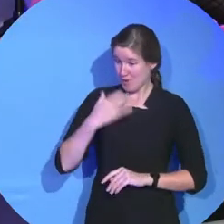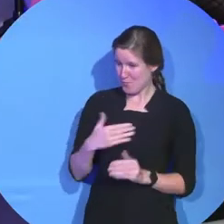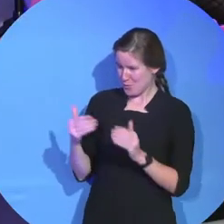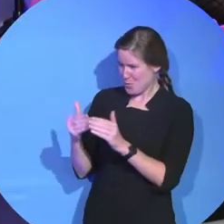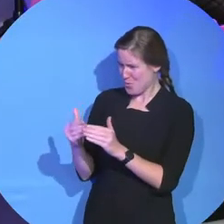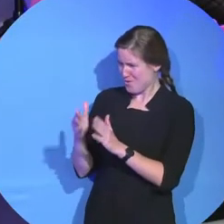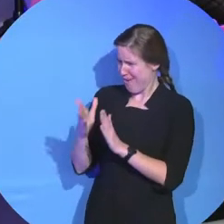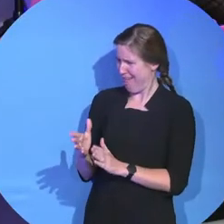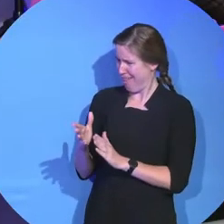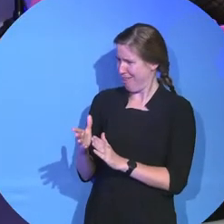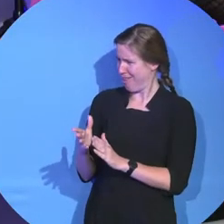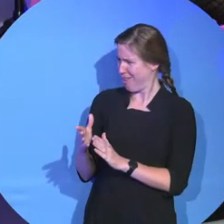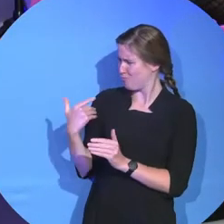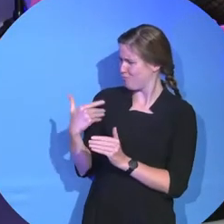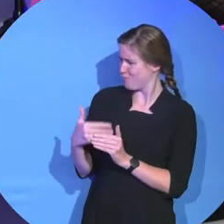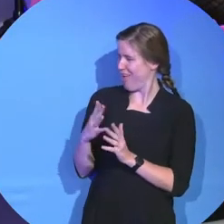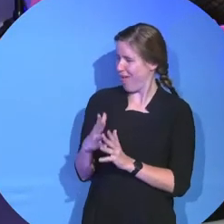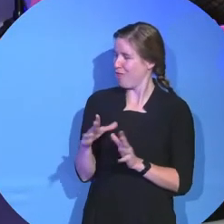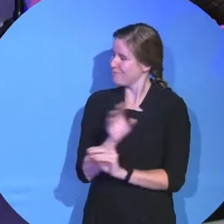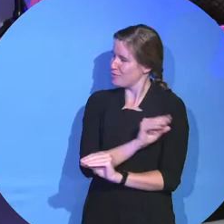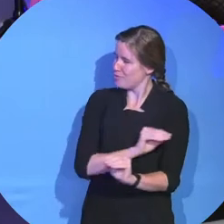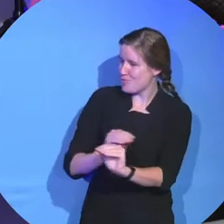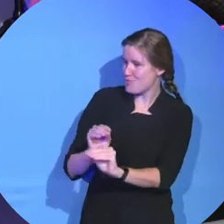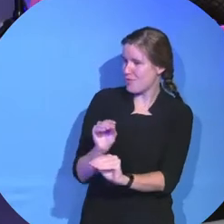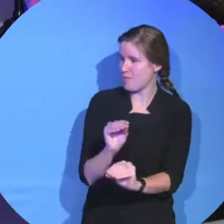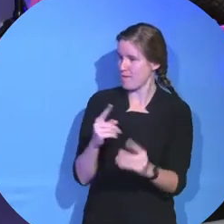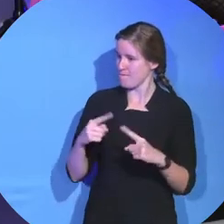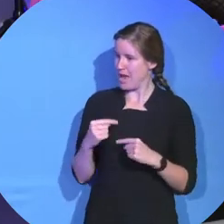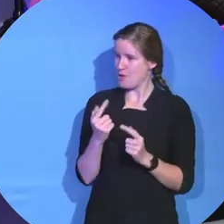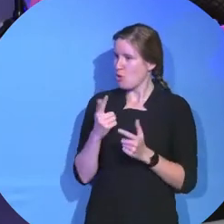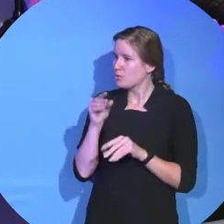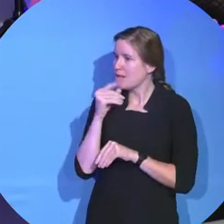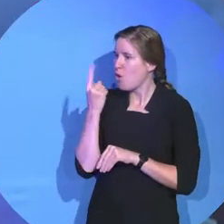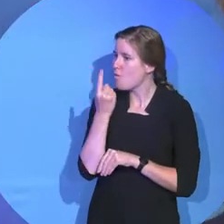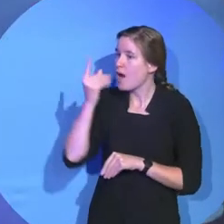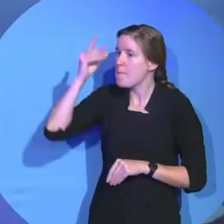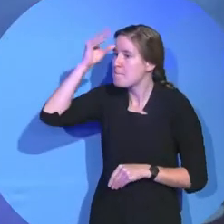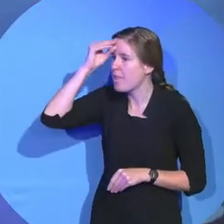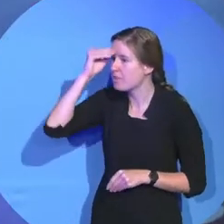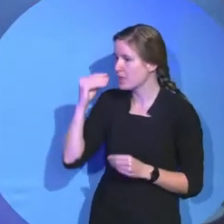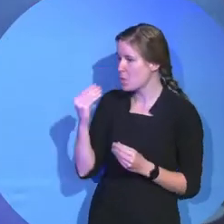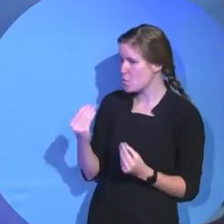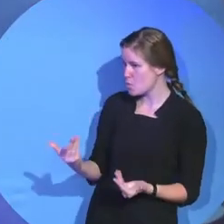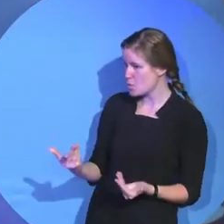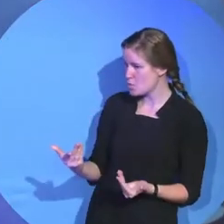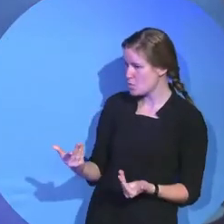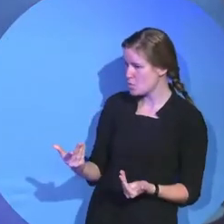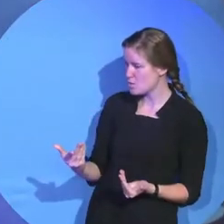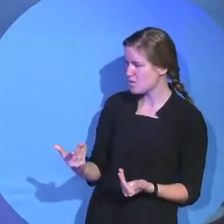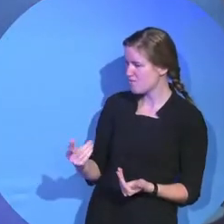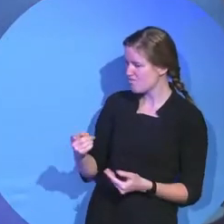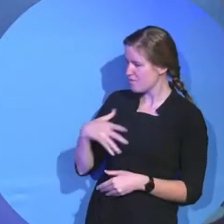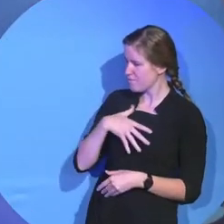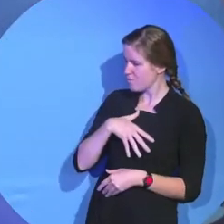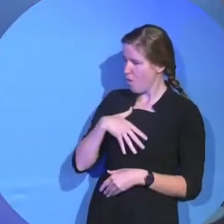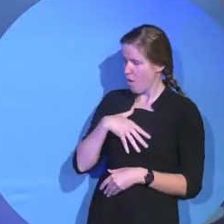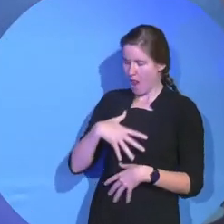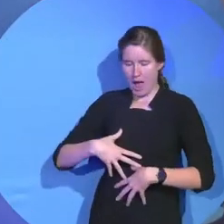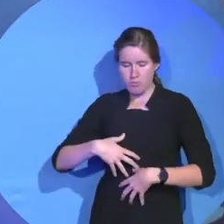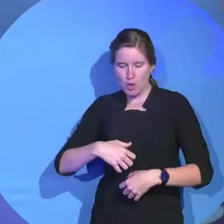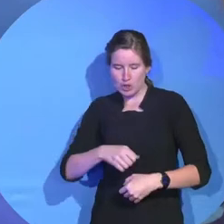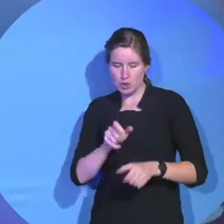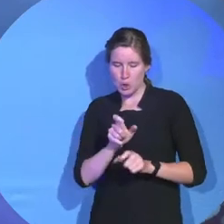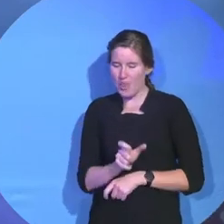bezig hier en we hebben het eigenlijk nog niet gehad over de mannen. Wat is de rol van de mannen in dit hele